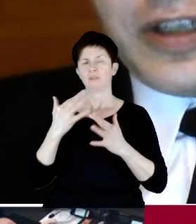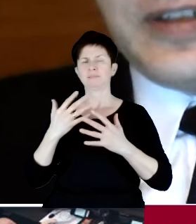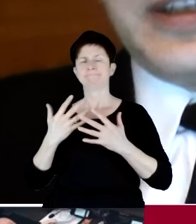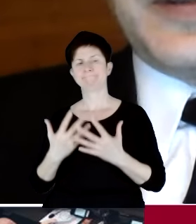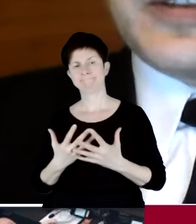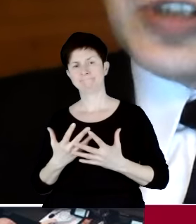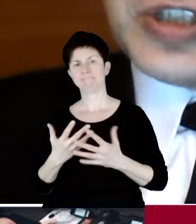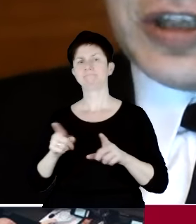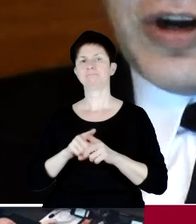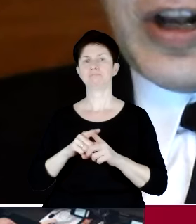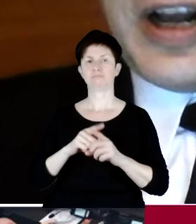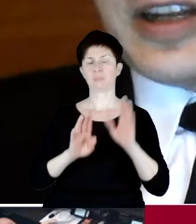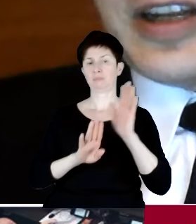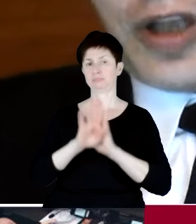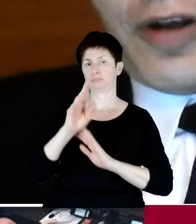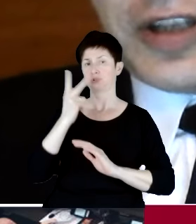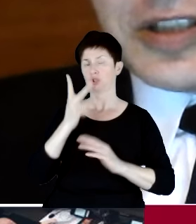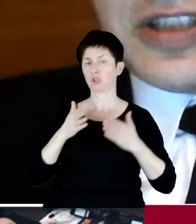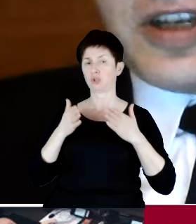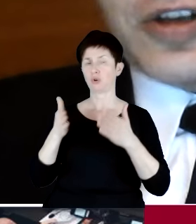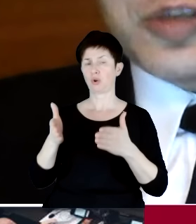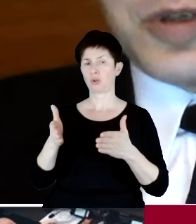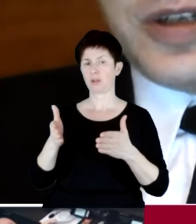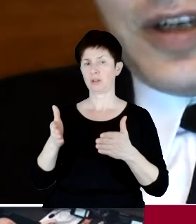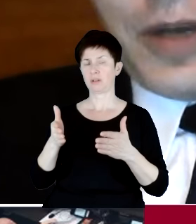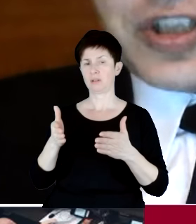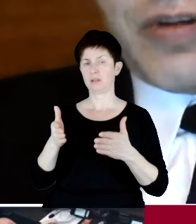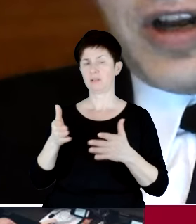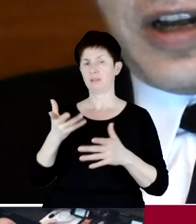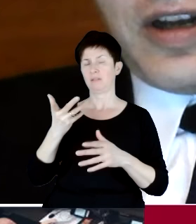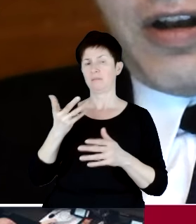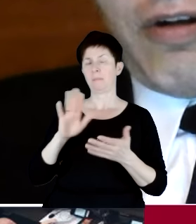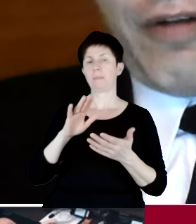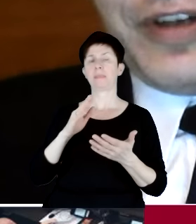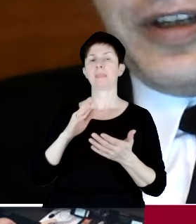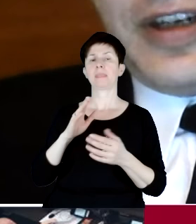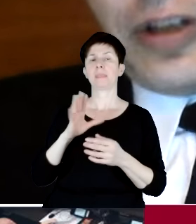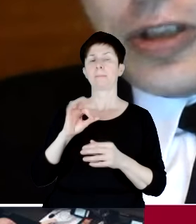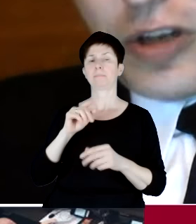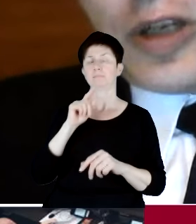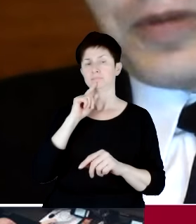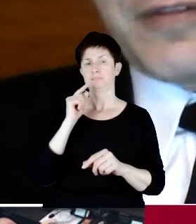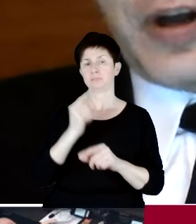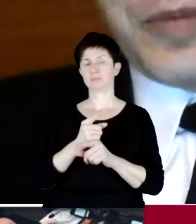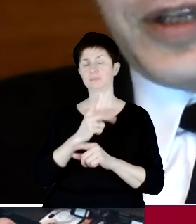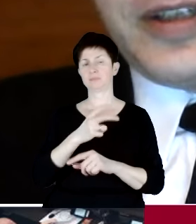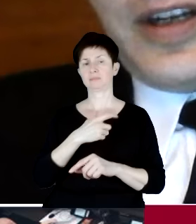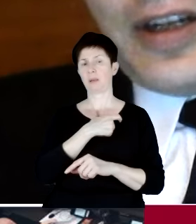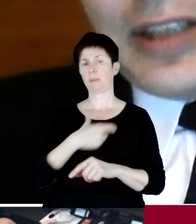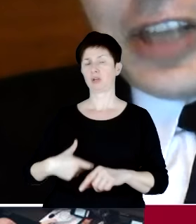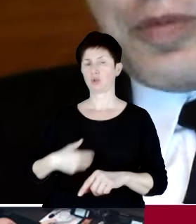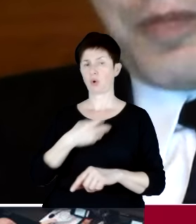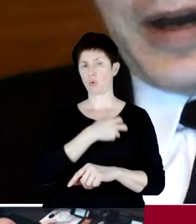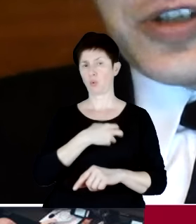trzeciej drogi. Trzecia droga na skutek decyzji chociażby marszałka Hołowni dotyczących praw